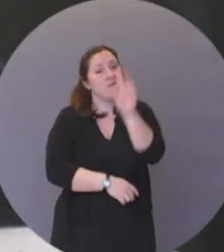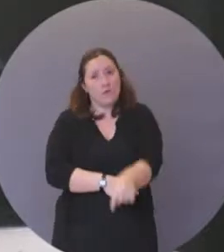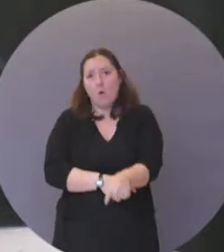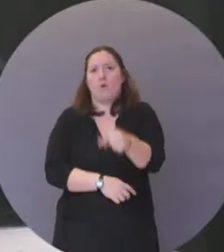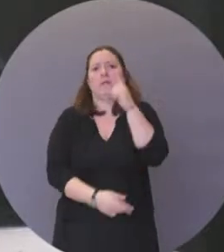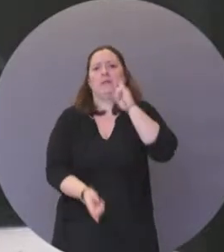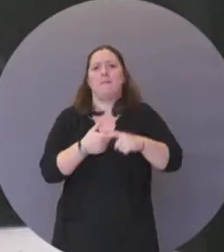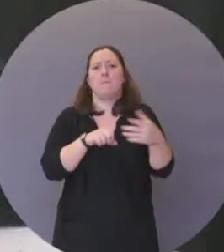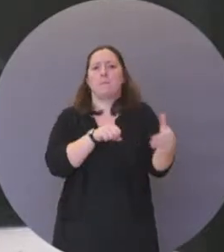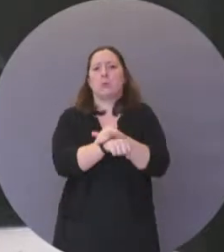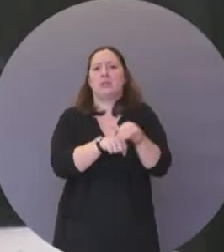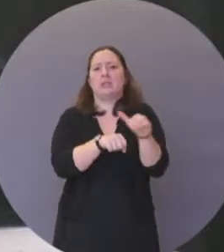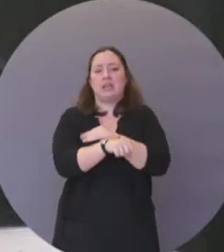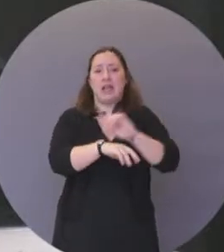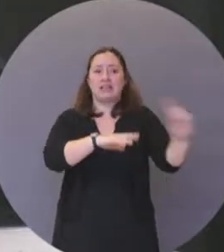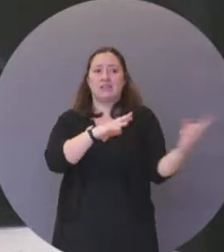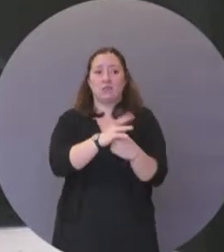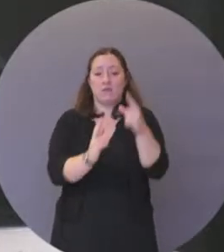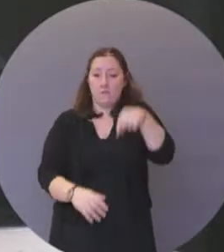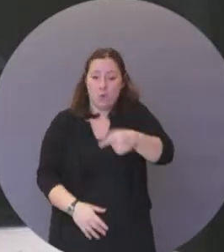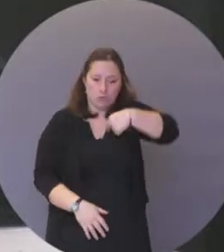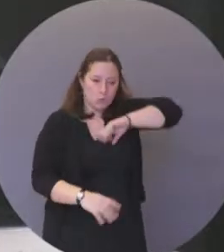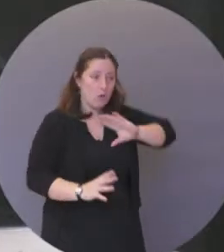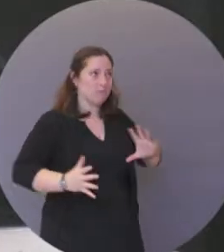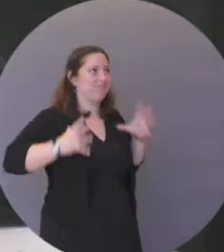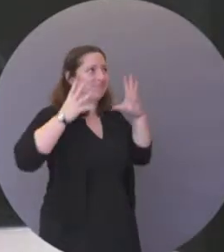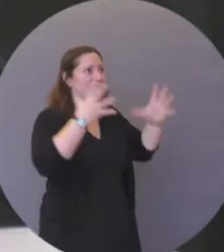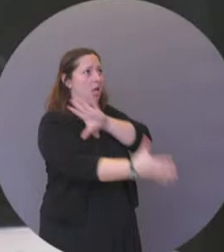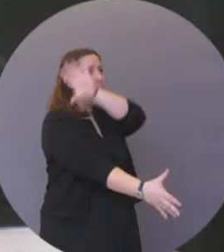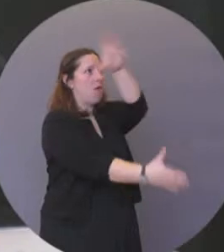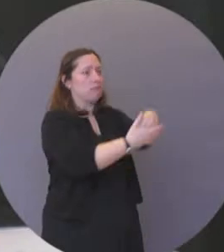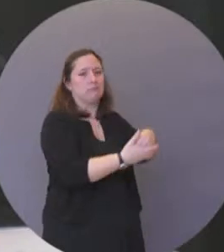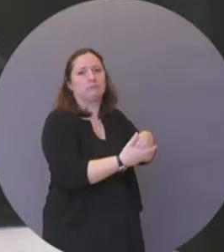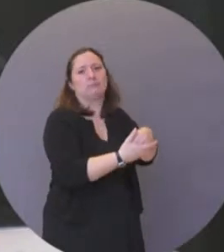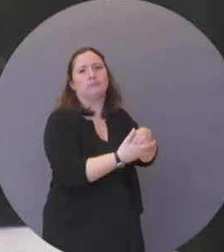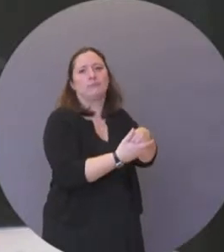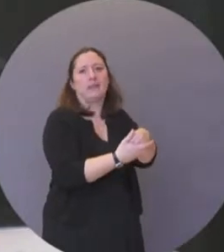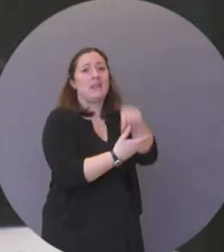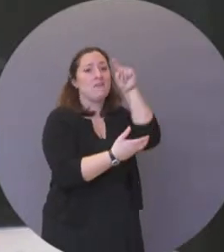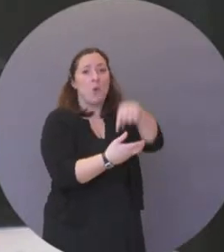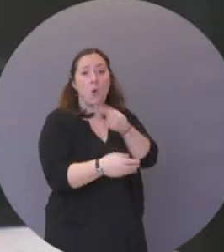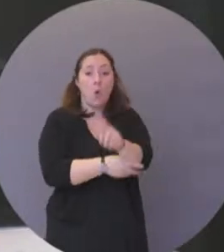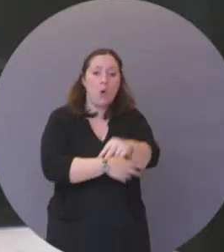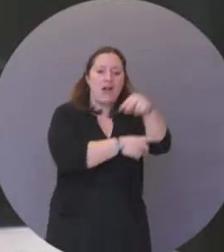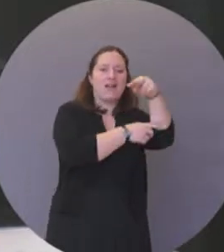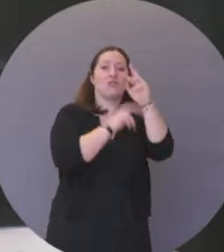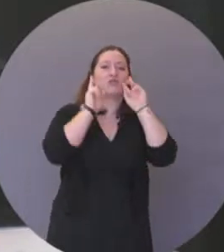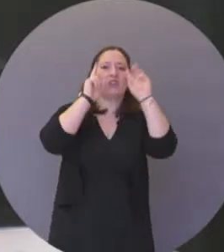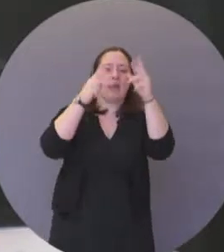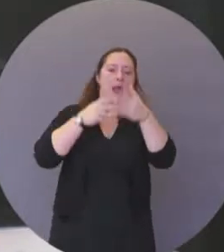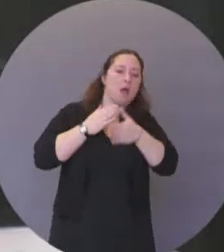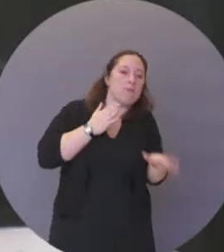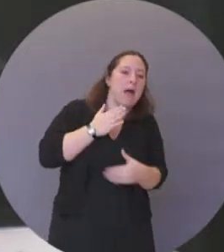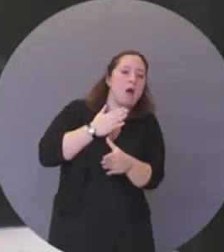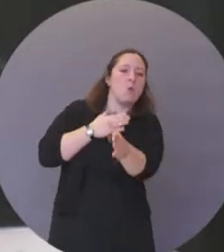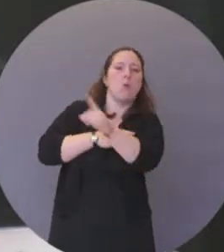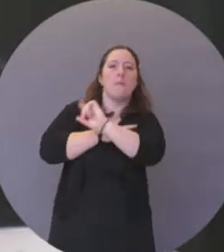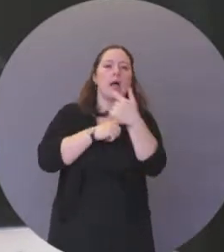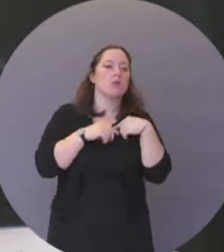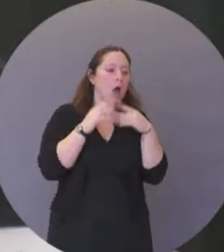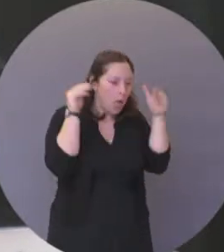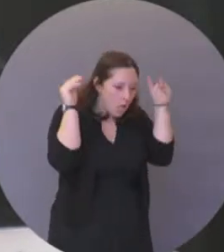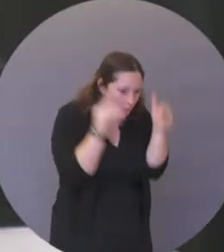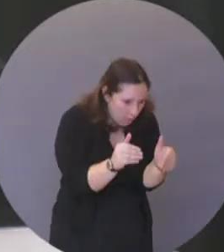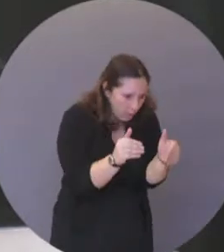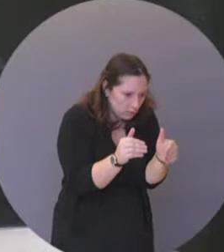parce que je reste convaincu que si on ne travaille pas sur le parcours global des personnes qui sont en situation de difficulté aujourd'hui on